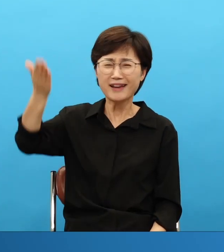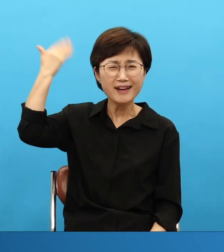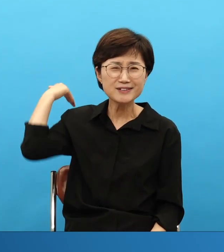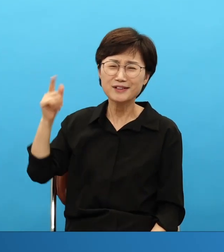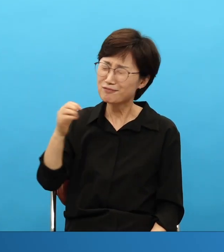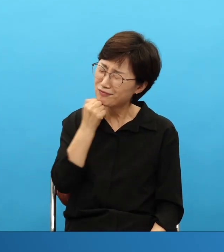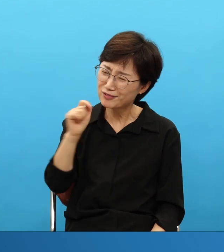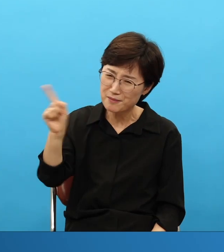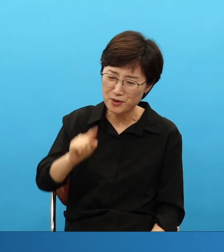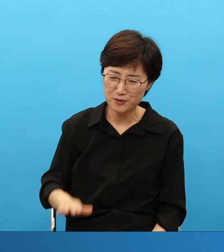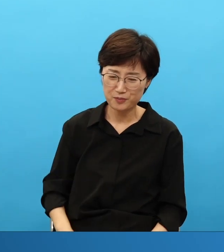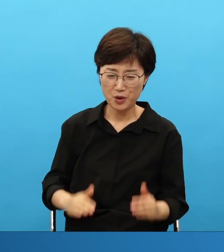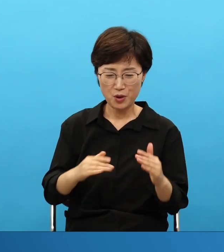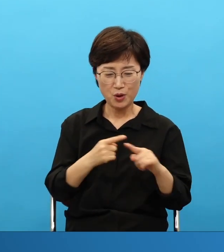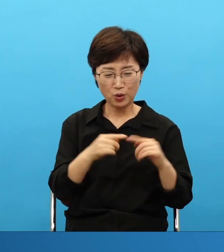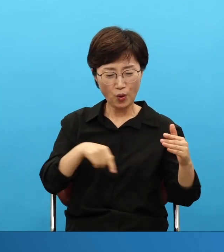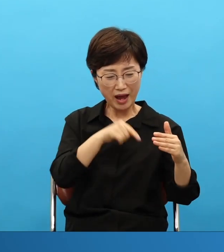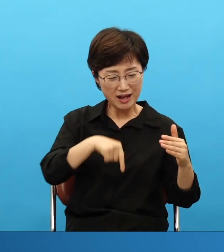좀